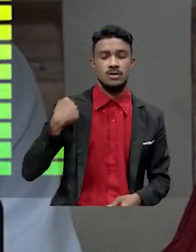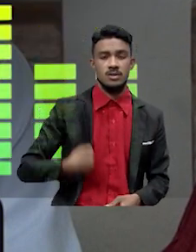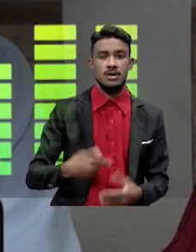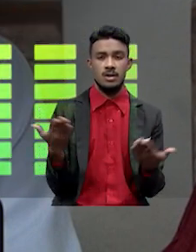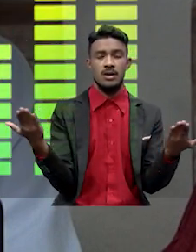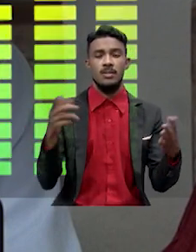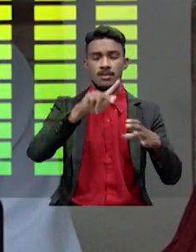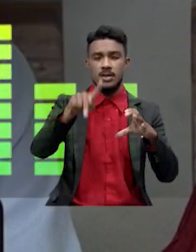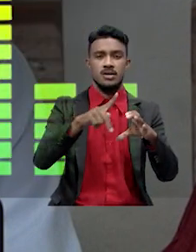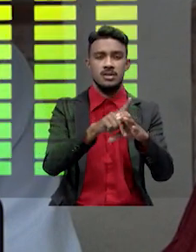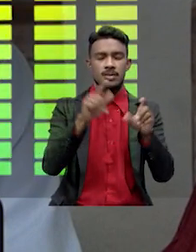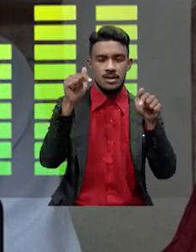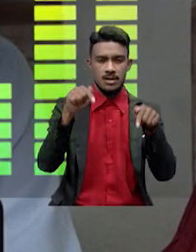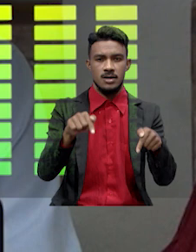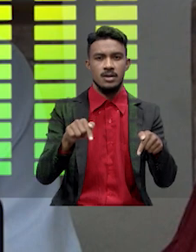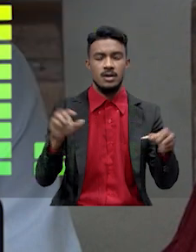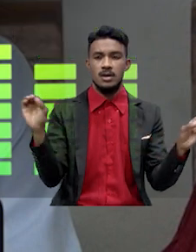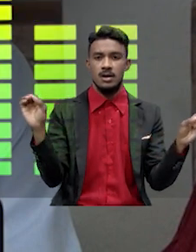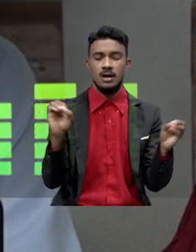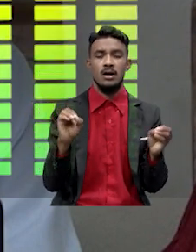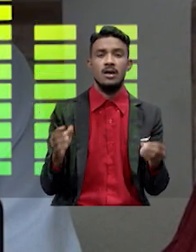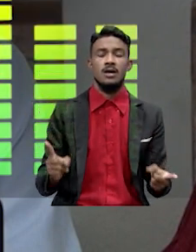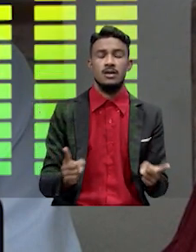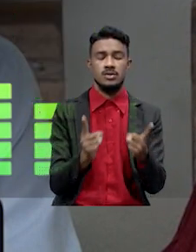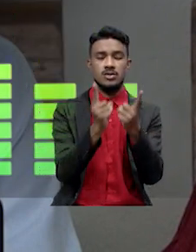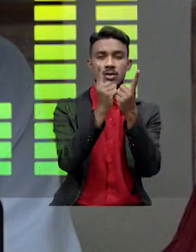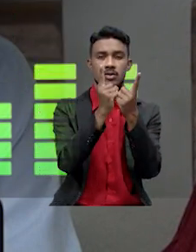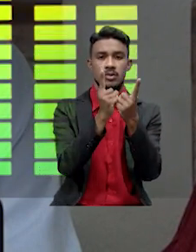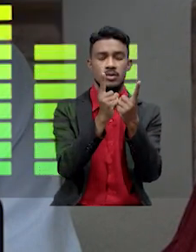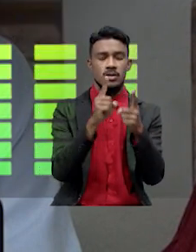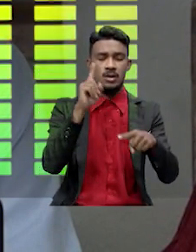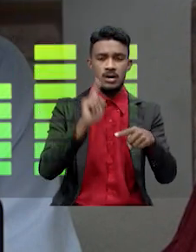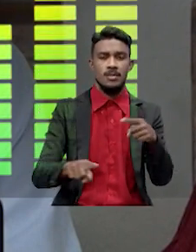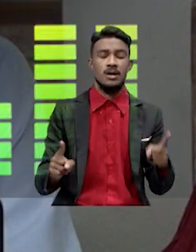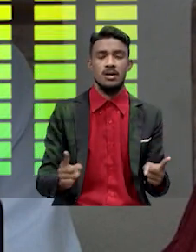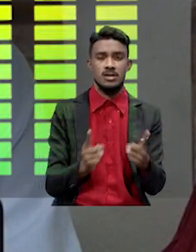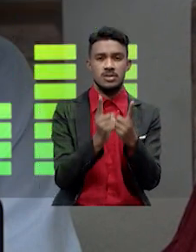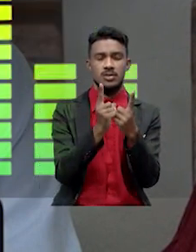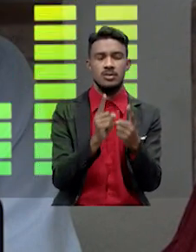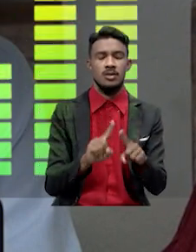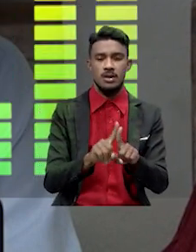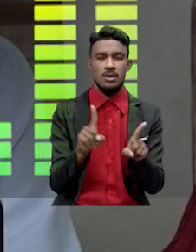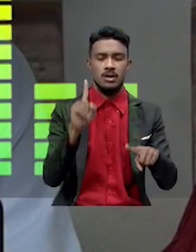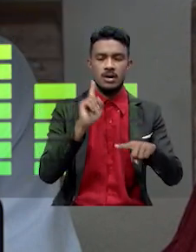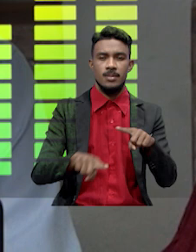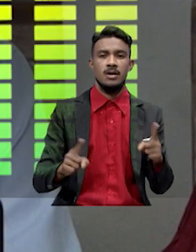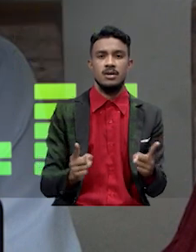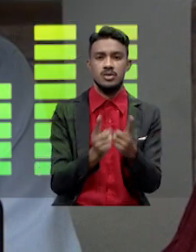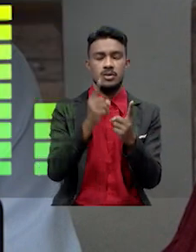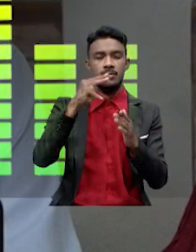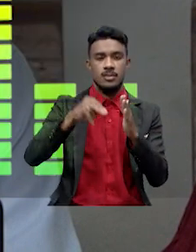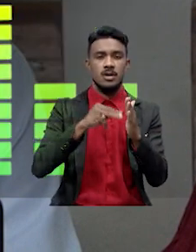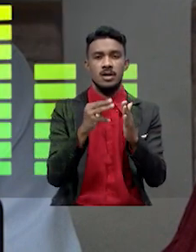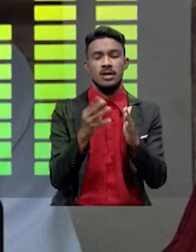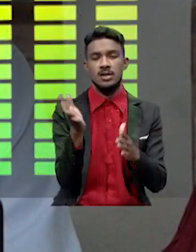marka presiden sama yang ini la konsege hasor la bela hasor laos la konsege la bela hasor itu nih media sih lah eh